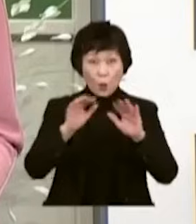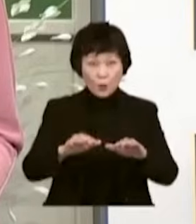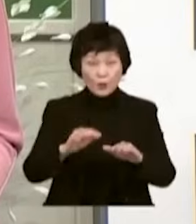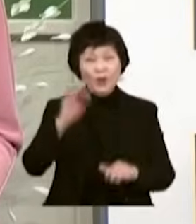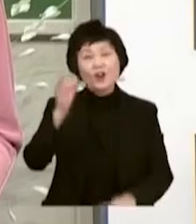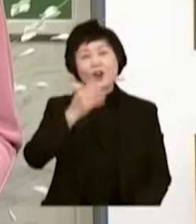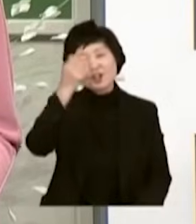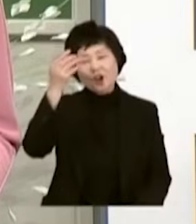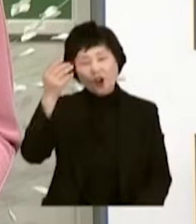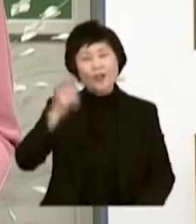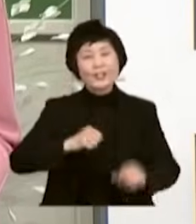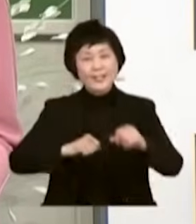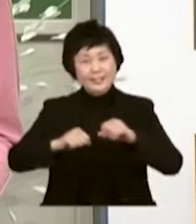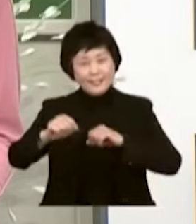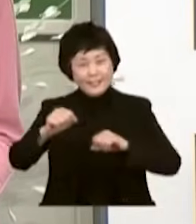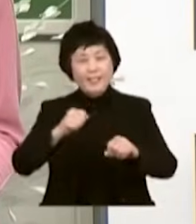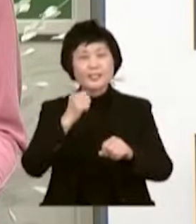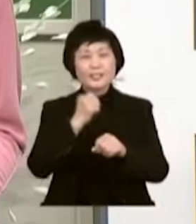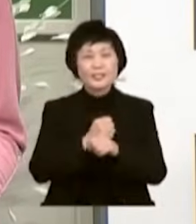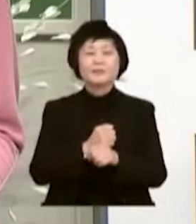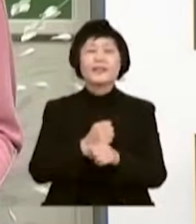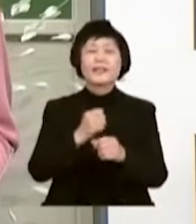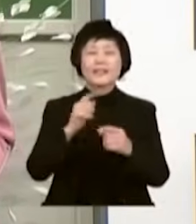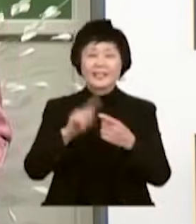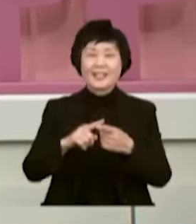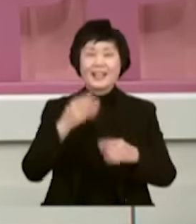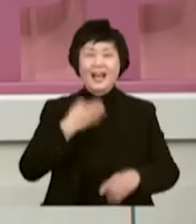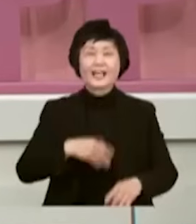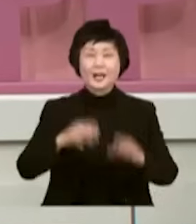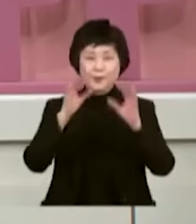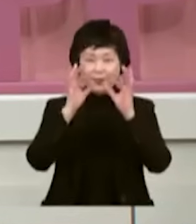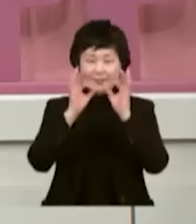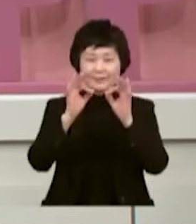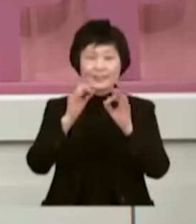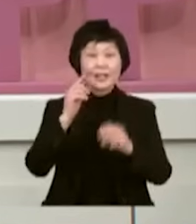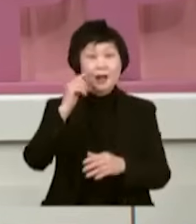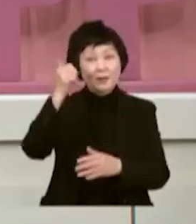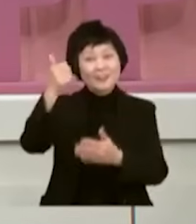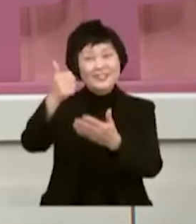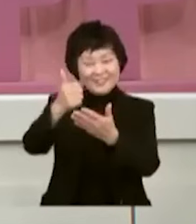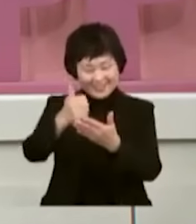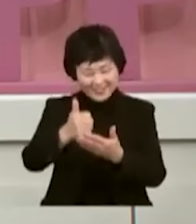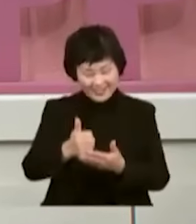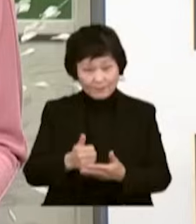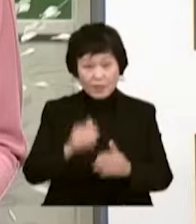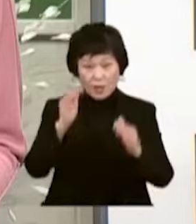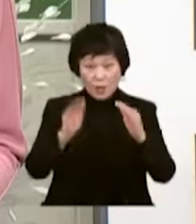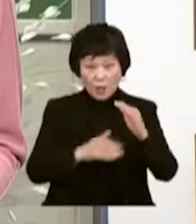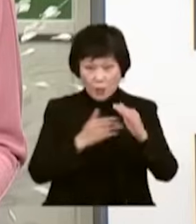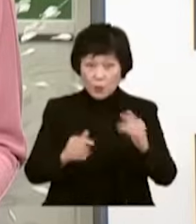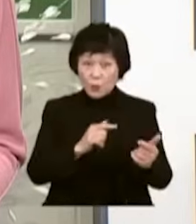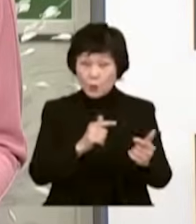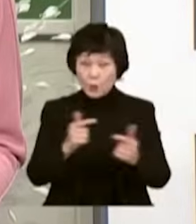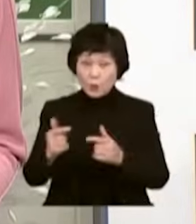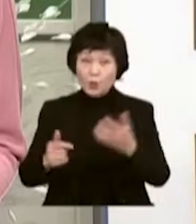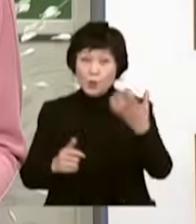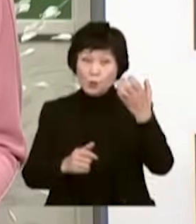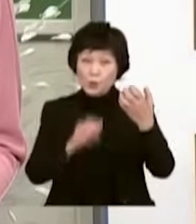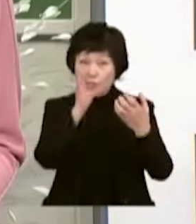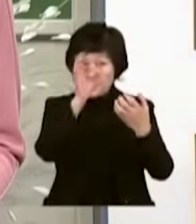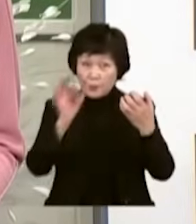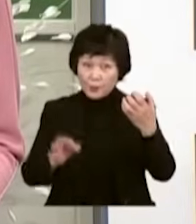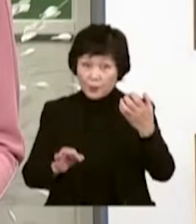역사에 대해서 좀 나눠보겠습니다. 네. 자, 주성민 목사님 나오셨습니다. 반갑습니다. 네. 반갑습니다. 네네. 반갑습니다. 성도가